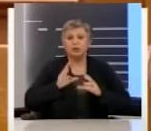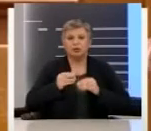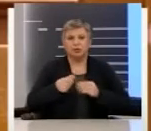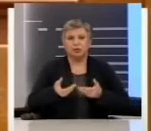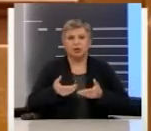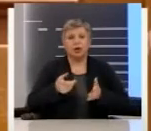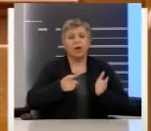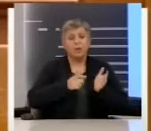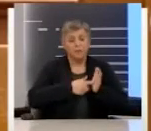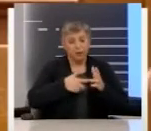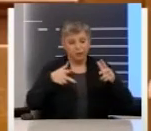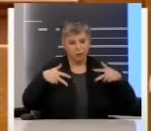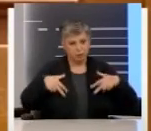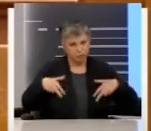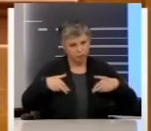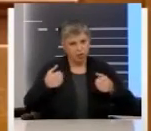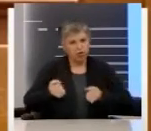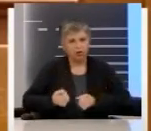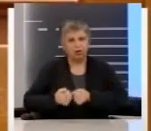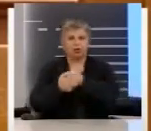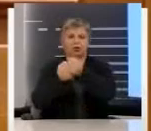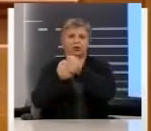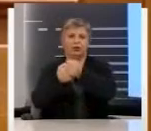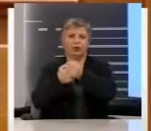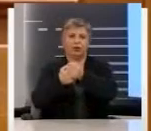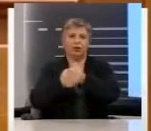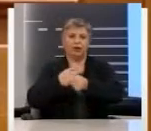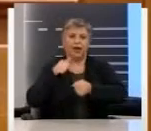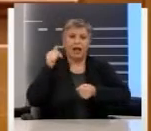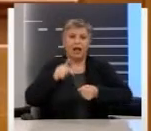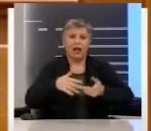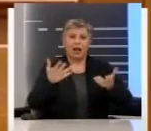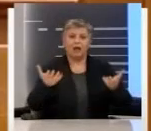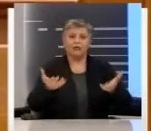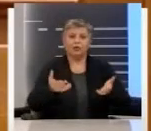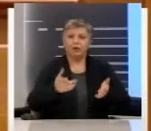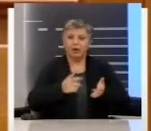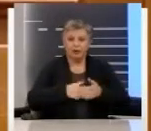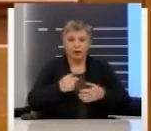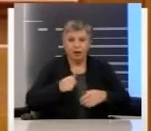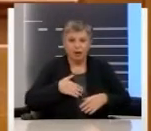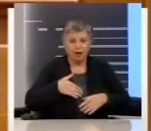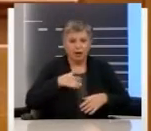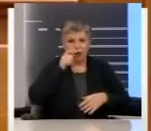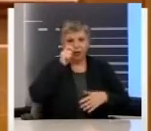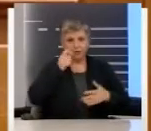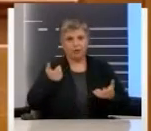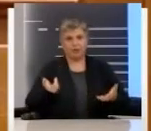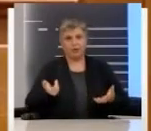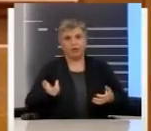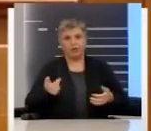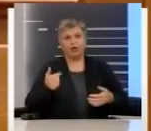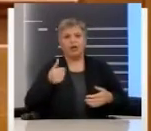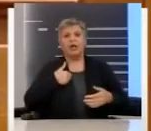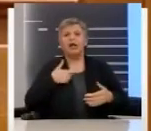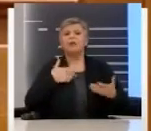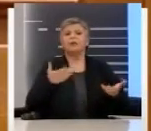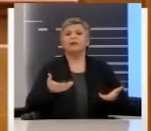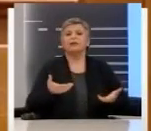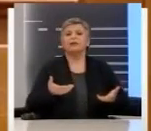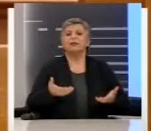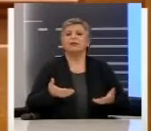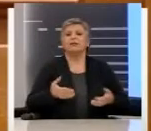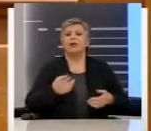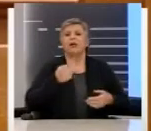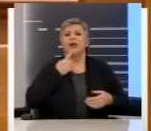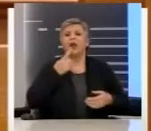πολιτεία να σταθεί αρρωγός, είναι έξω από κάθε έννοια. Και δίνουμε τροφή στους εγκληματίες,